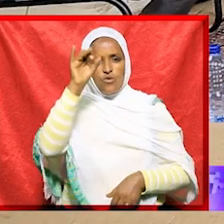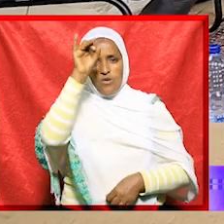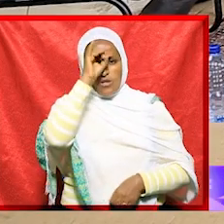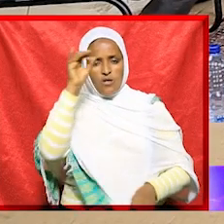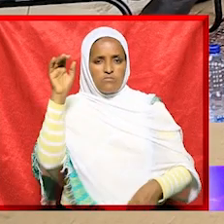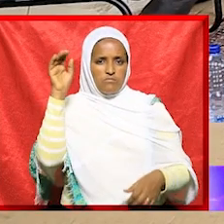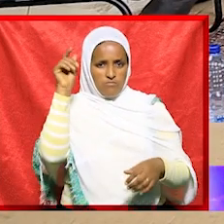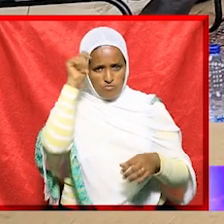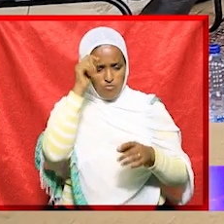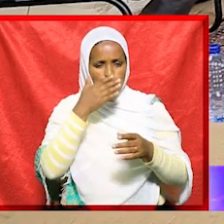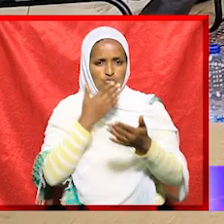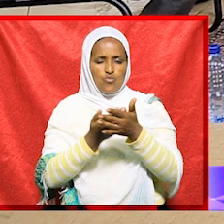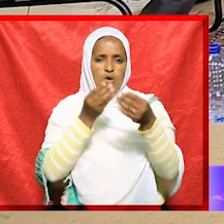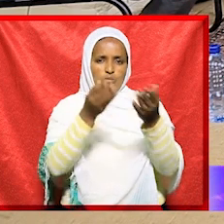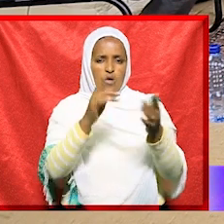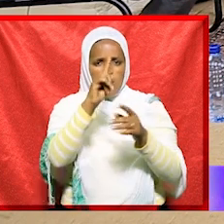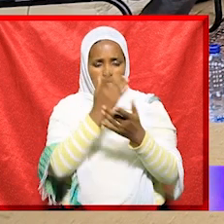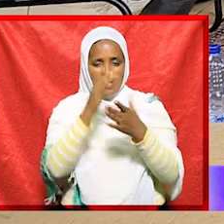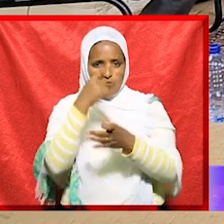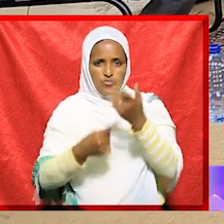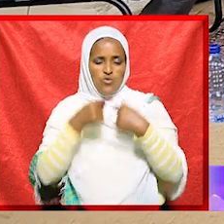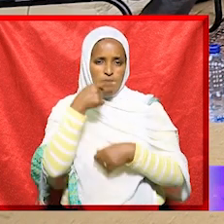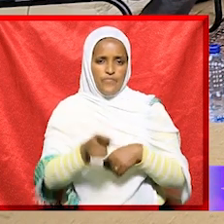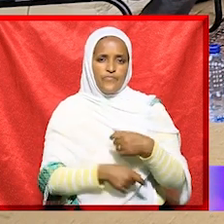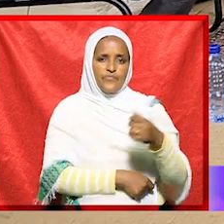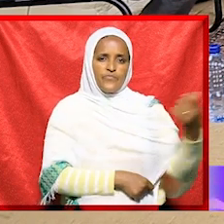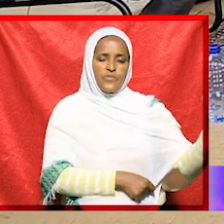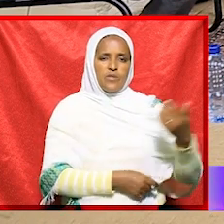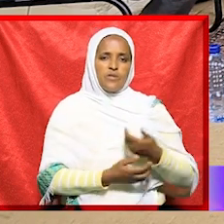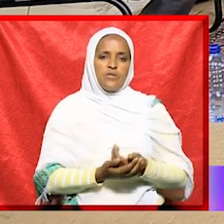ጥጓን ጥሩ አድርገው አቅርበውታል። እኔ የምለው አንድ ነገር ነው።